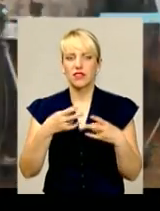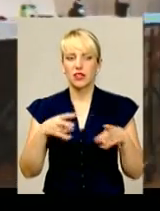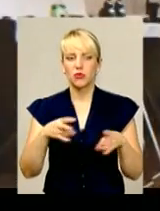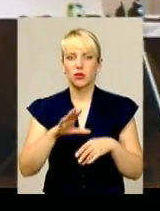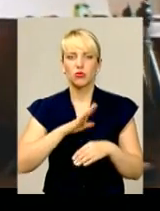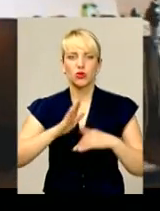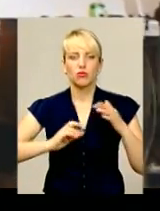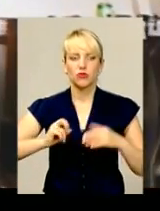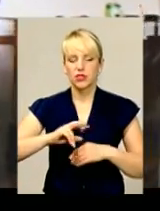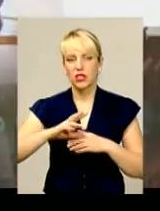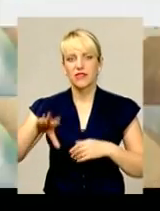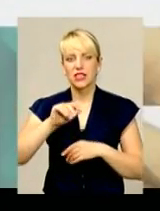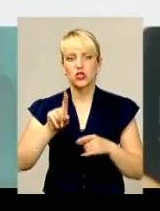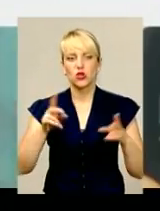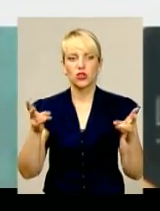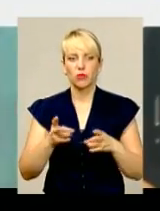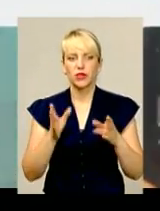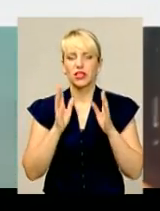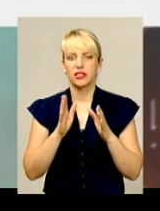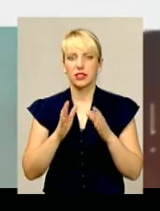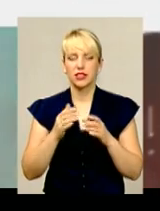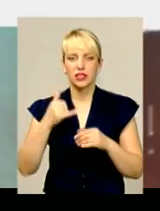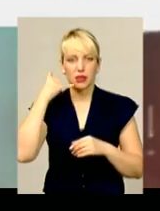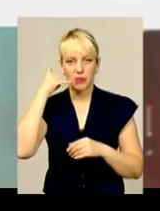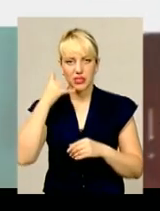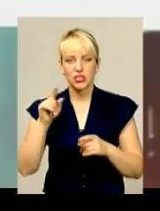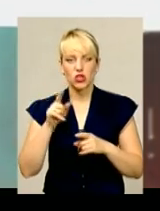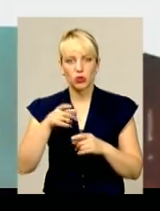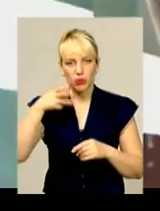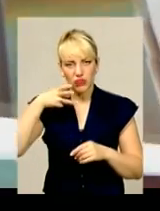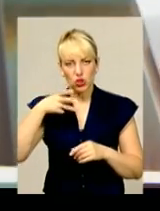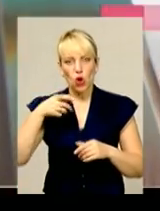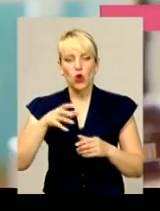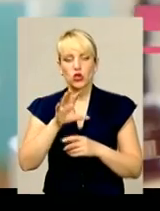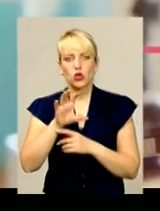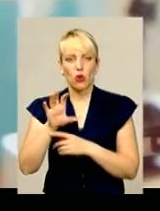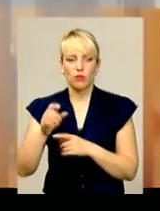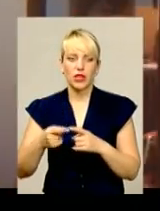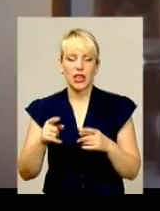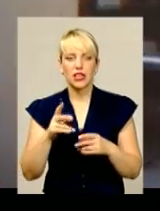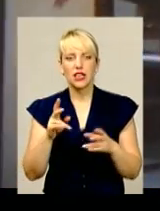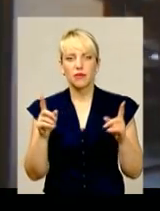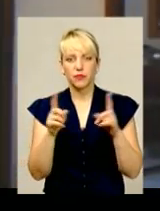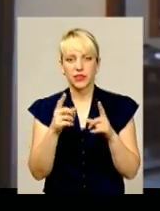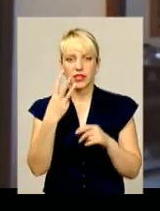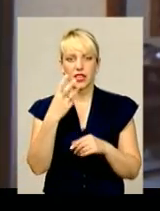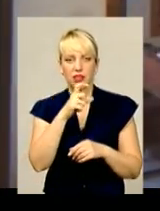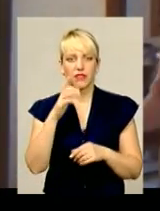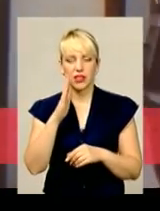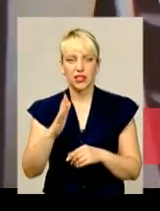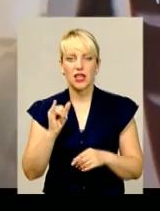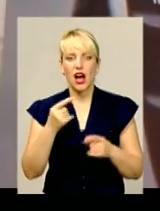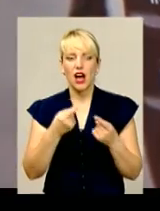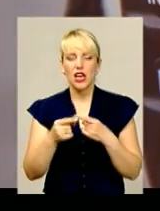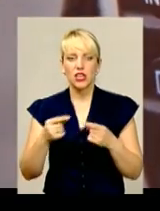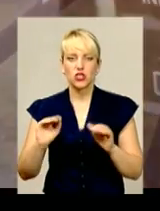бути професіоналом. Усе, що необхідно, лише пристрій з функцією відеозйомки. Хронометраж фільму повинен бути не більше трьох хвилин, а от